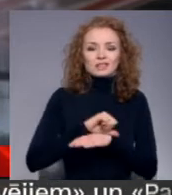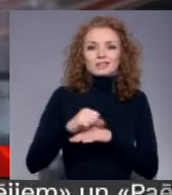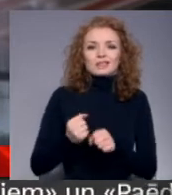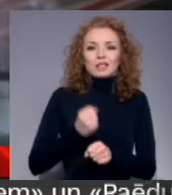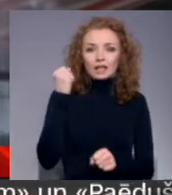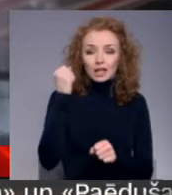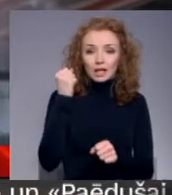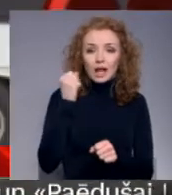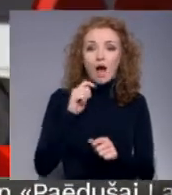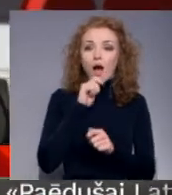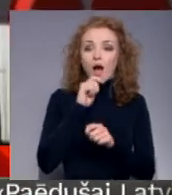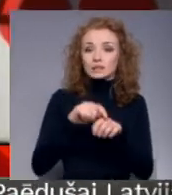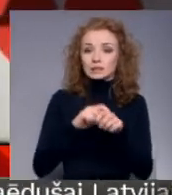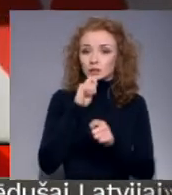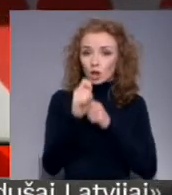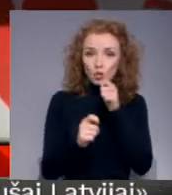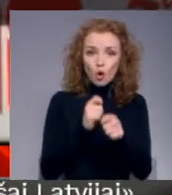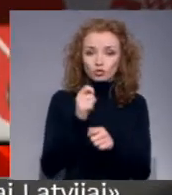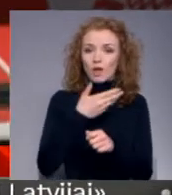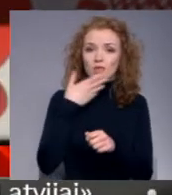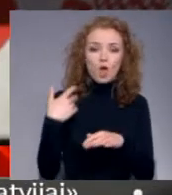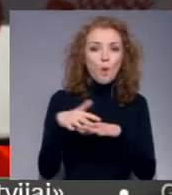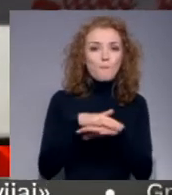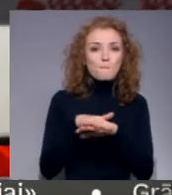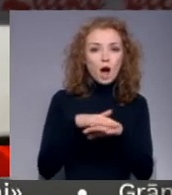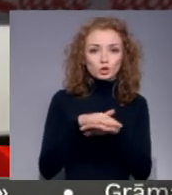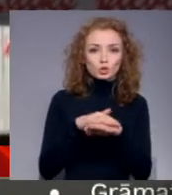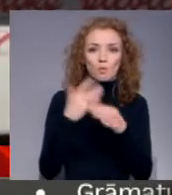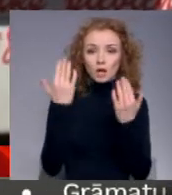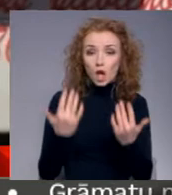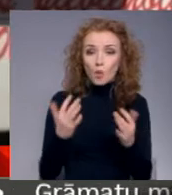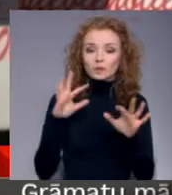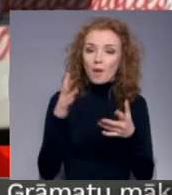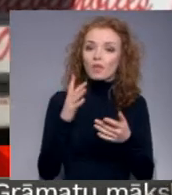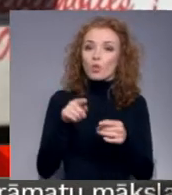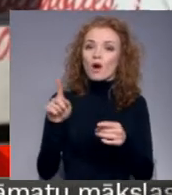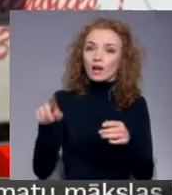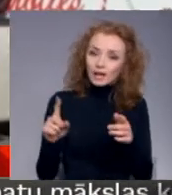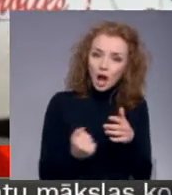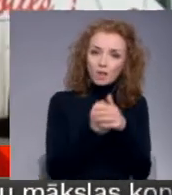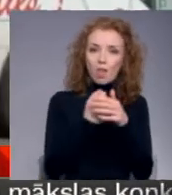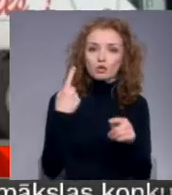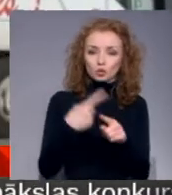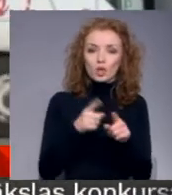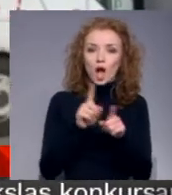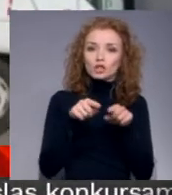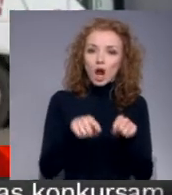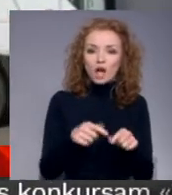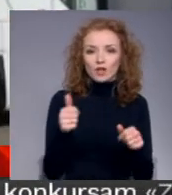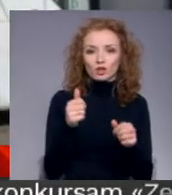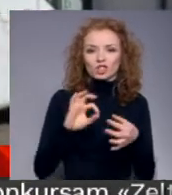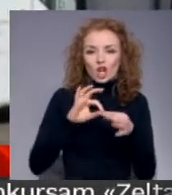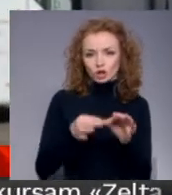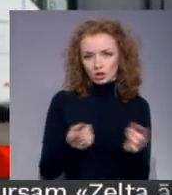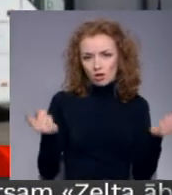rekomendācijām asins ziedošana nav uzskatāma par masu pulcēšanās pasākumu, bet ir atbalstāma un veicinām arī šajā sarežģītajā laikā. Tādēļ